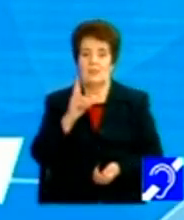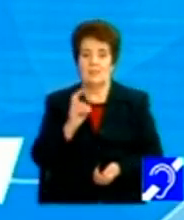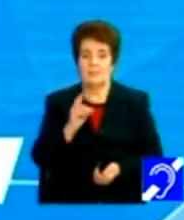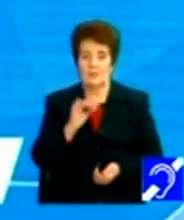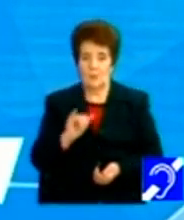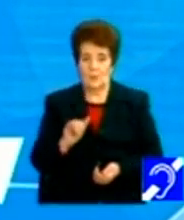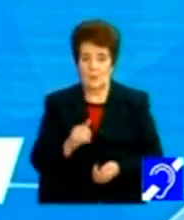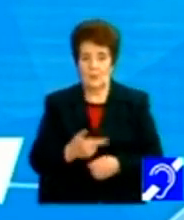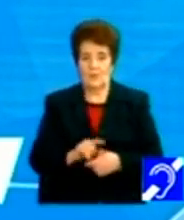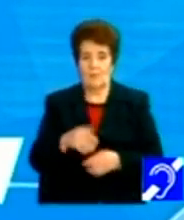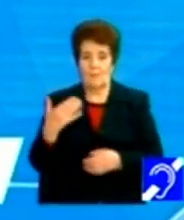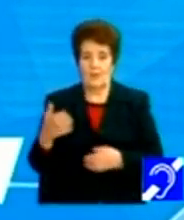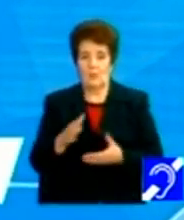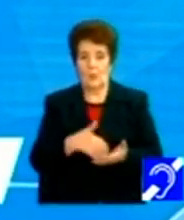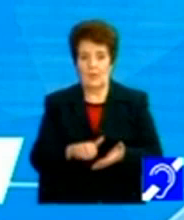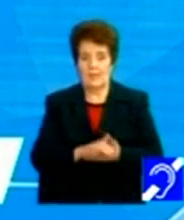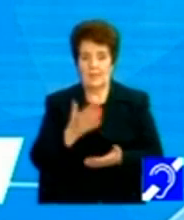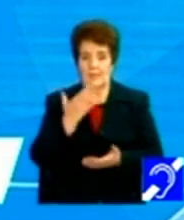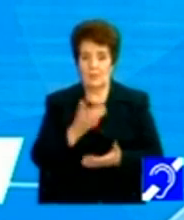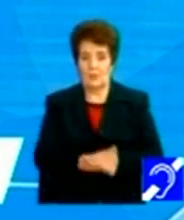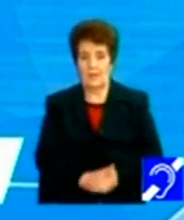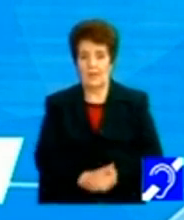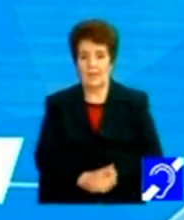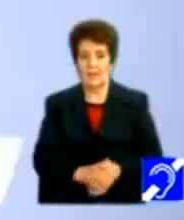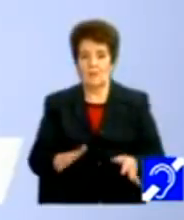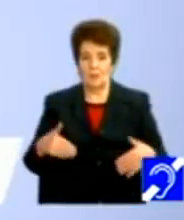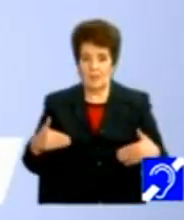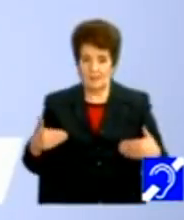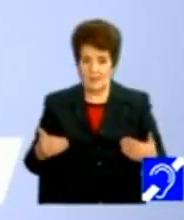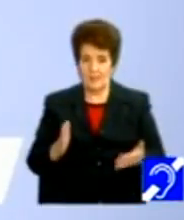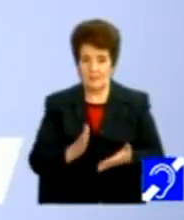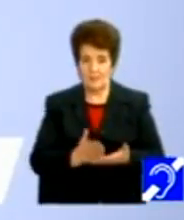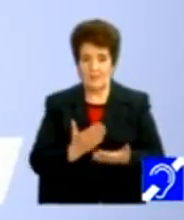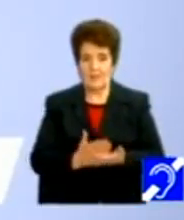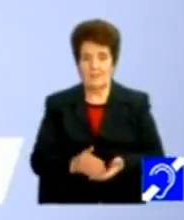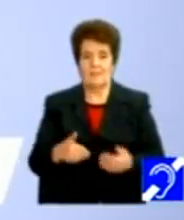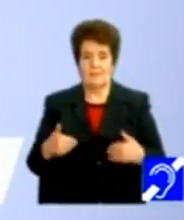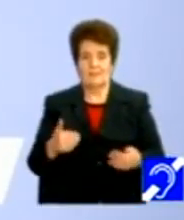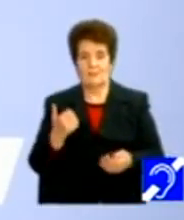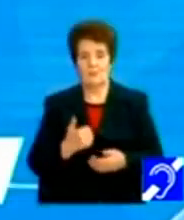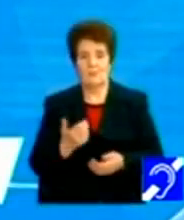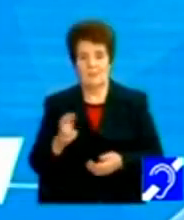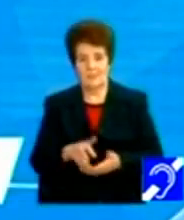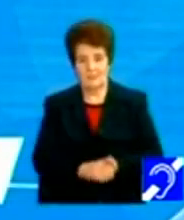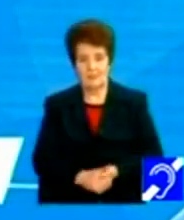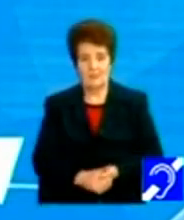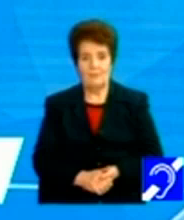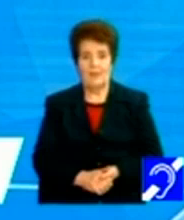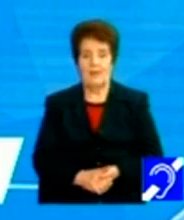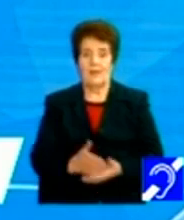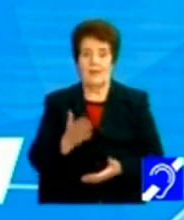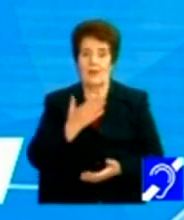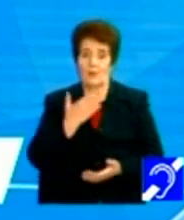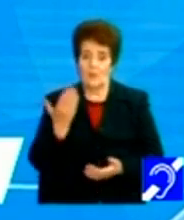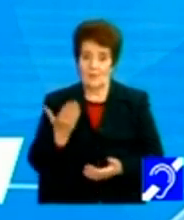candidat din partea Partidului Unității Naționale. De asemenea, bună seara și mulțumesc de prezență! Suntem, cum spuneam, pe ultima